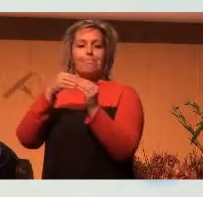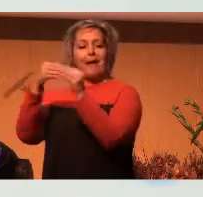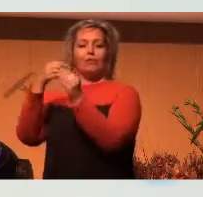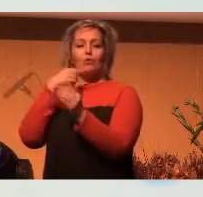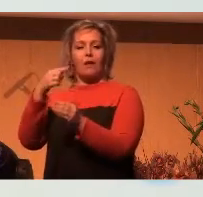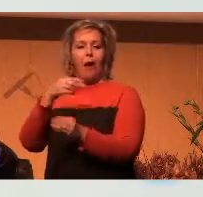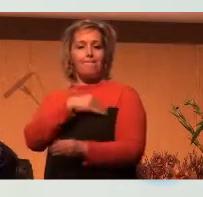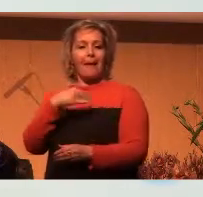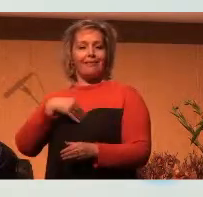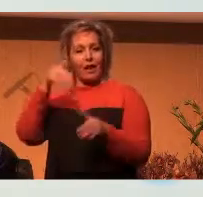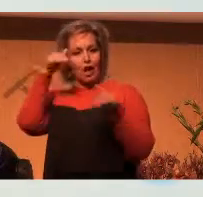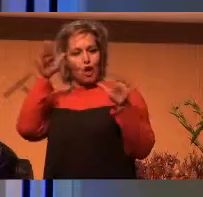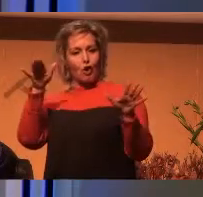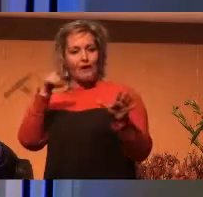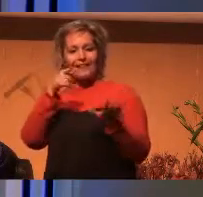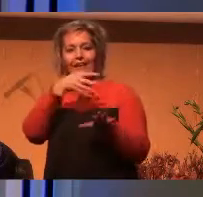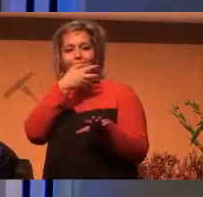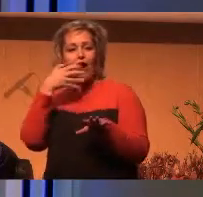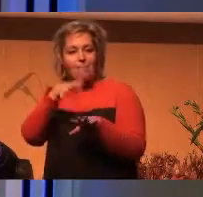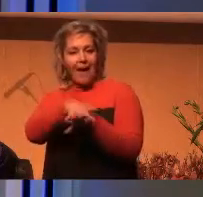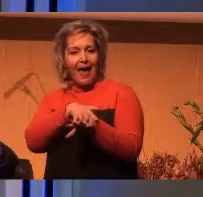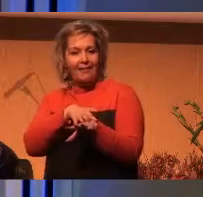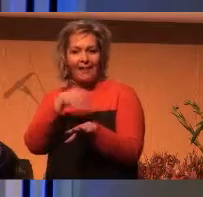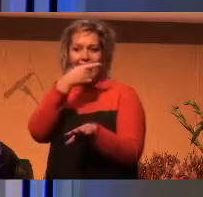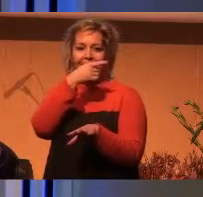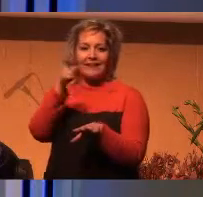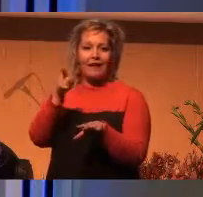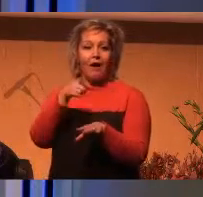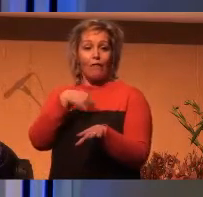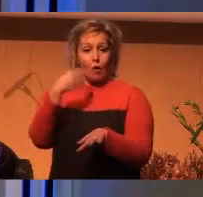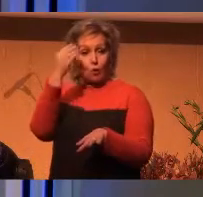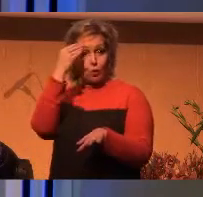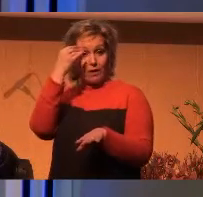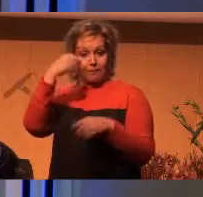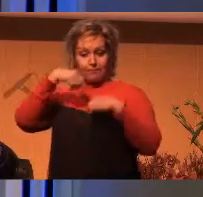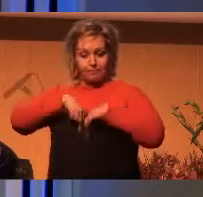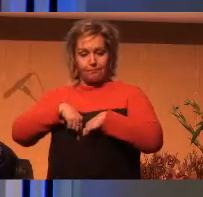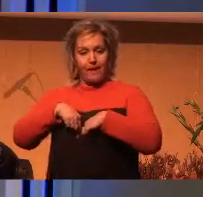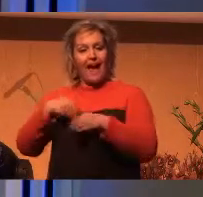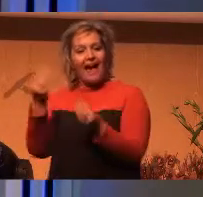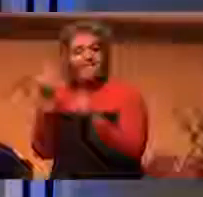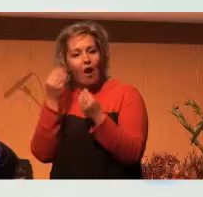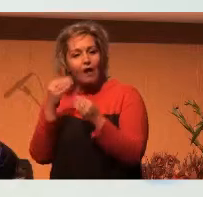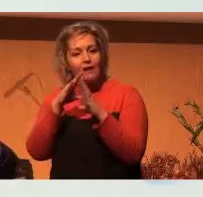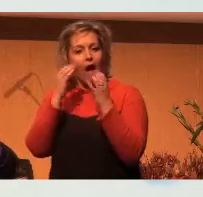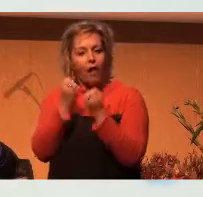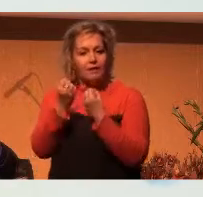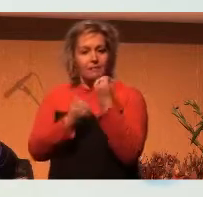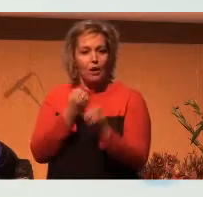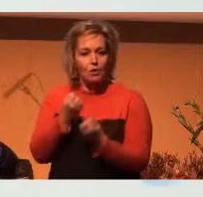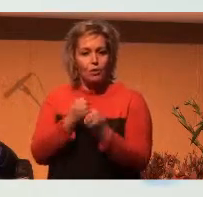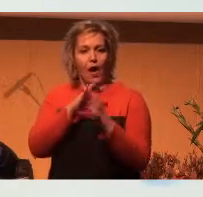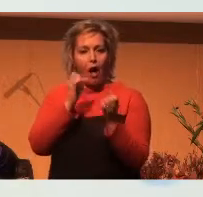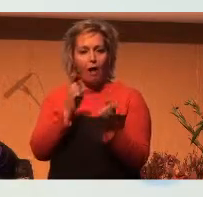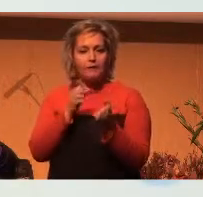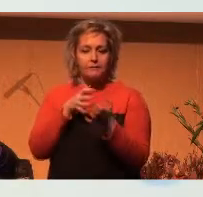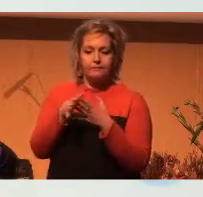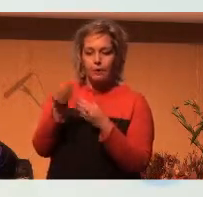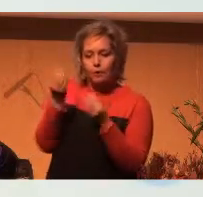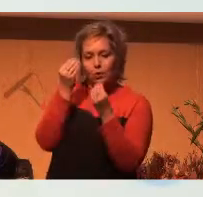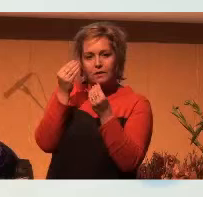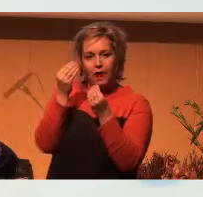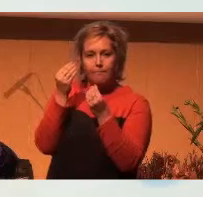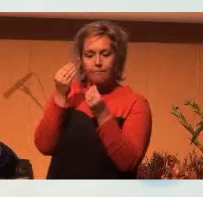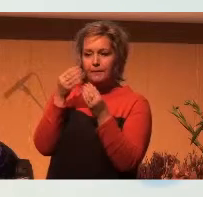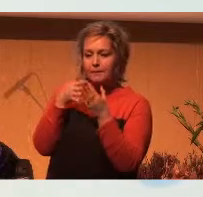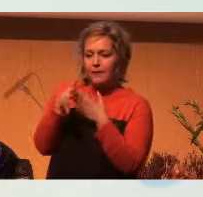Petter Hjort, de varme hendene, hvor kunnskapen ligger i erfaringen, alt som er gjort, alt man har fått av kunnskap